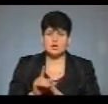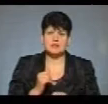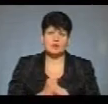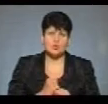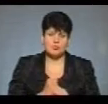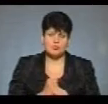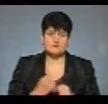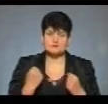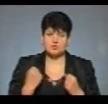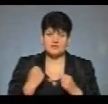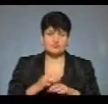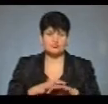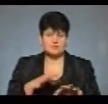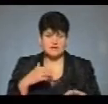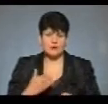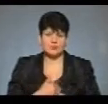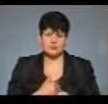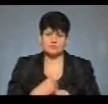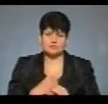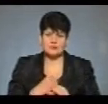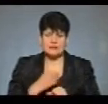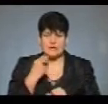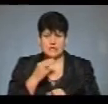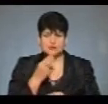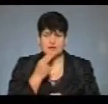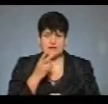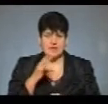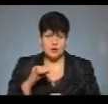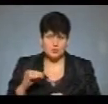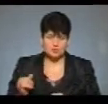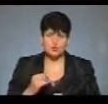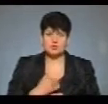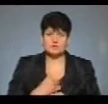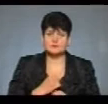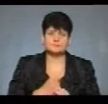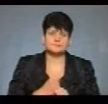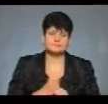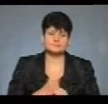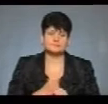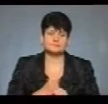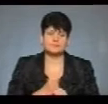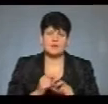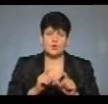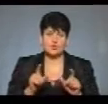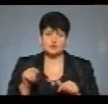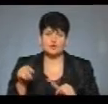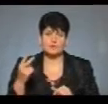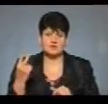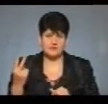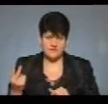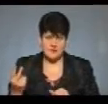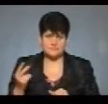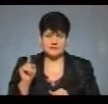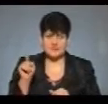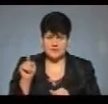в спортивному залі, хотілося зробити кращу їдальню, хотілося влаштувати і той корпус номер 2, там